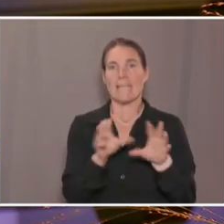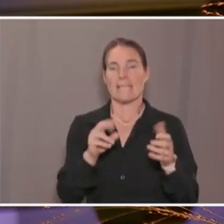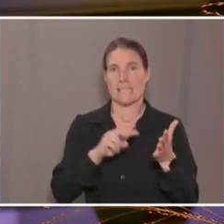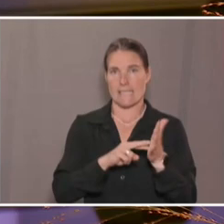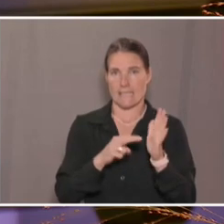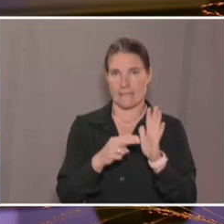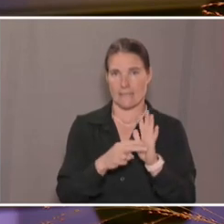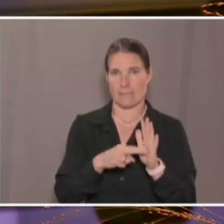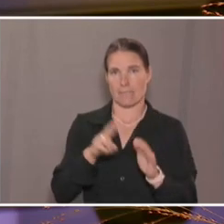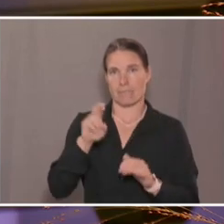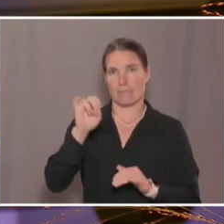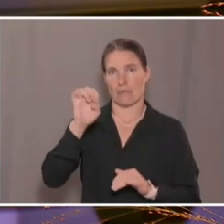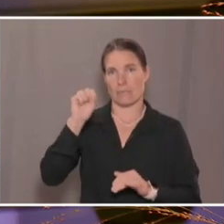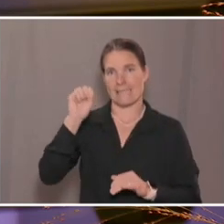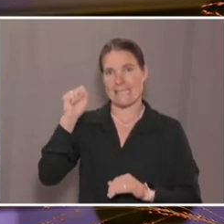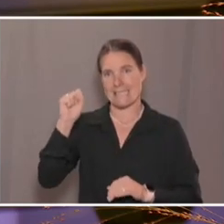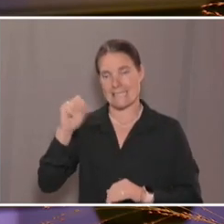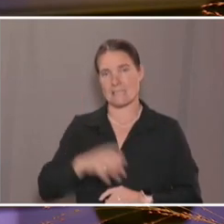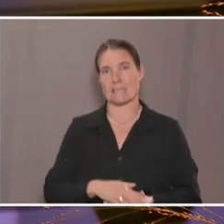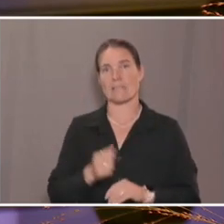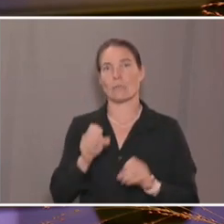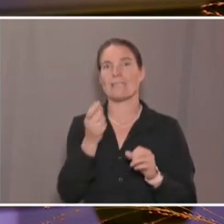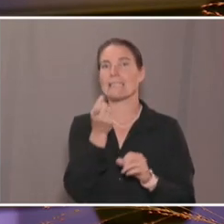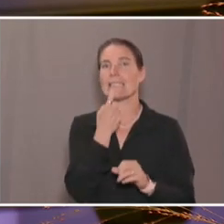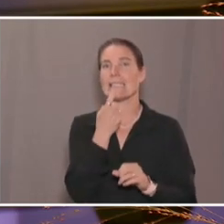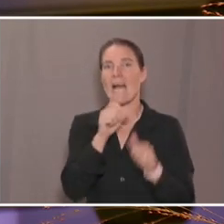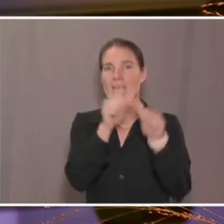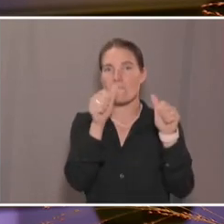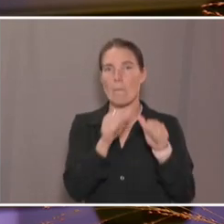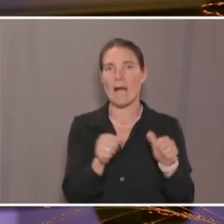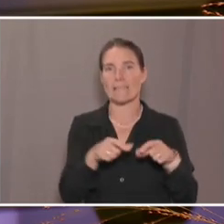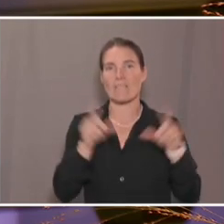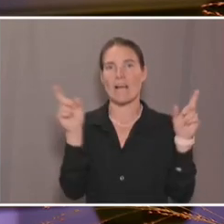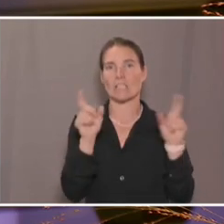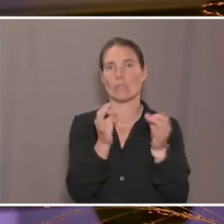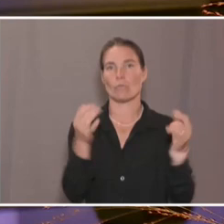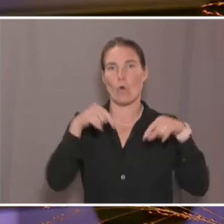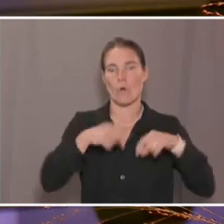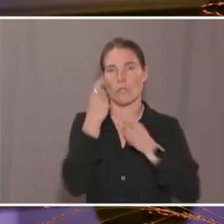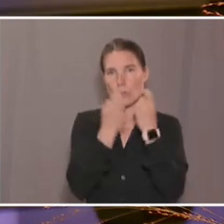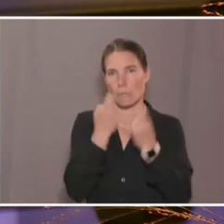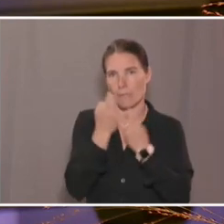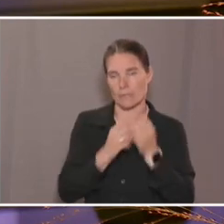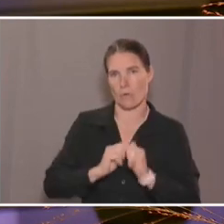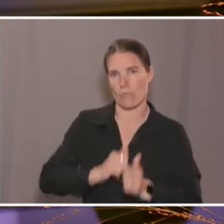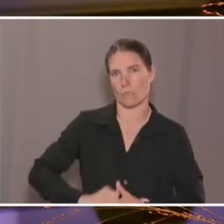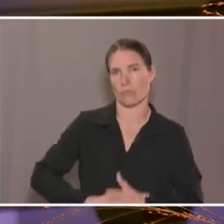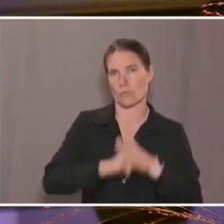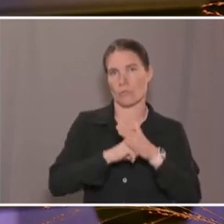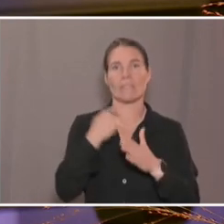Colin Blinz, die sich um das digitale Format dieser Veranstaltung gekümmert haben, geholfen hat ihnen dabei die